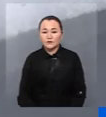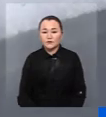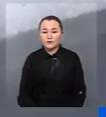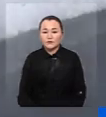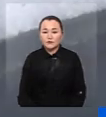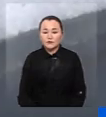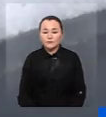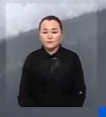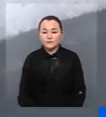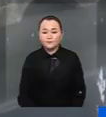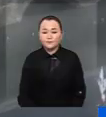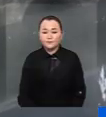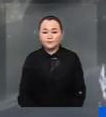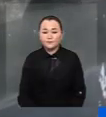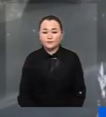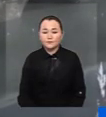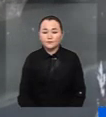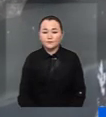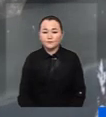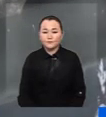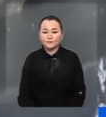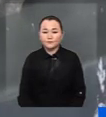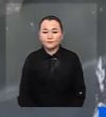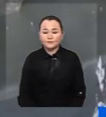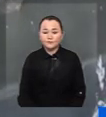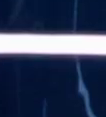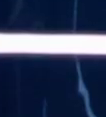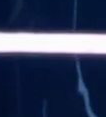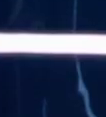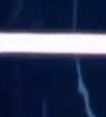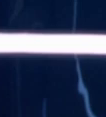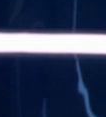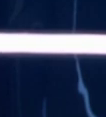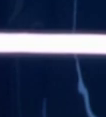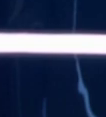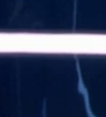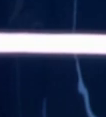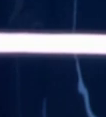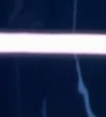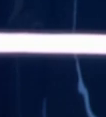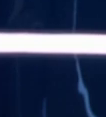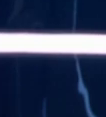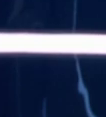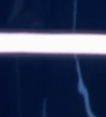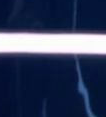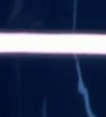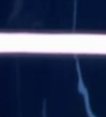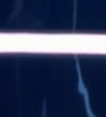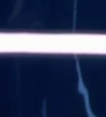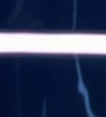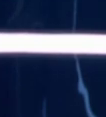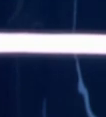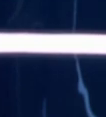Людмила Батюшкина, Ирина Нинашева, Информбюро, Карагандинская область. Каждый вечер мы рассказываем обо всем, что